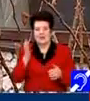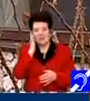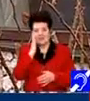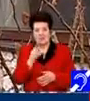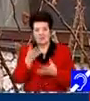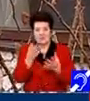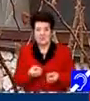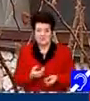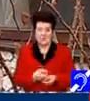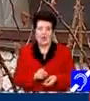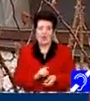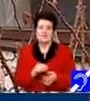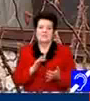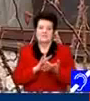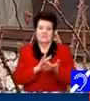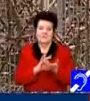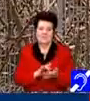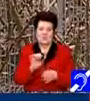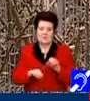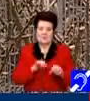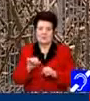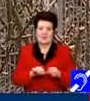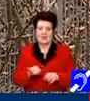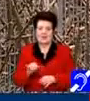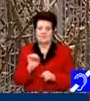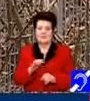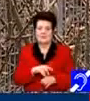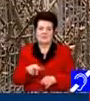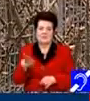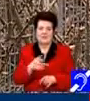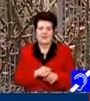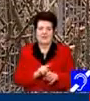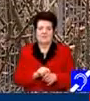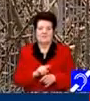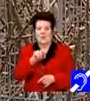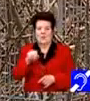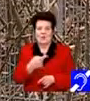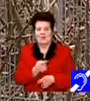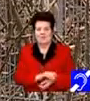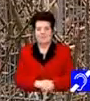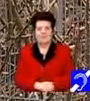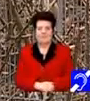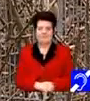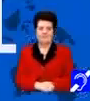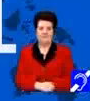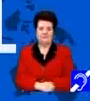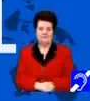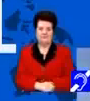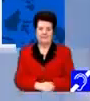pe zi. Turiștilor li se oferă și biciclete pentru a putea descoperi zona pe două roți.